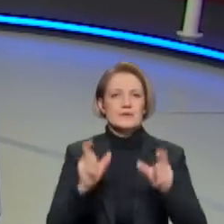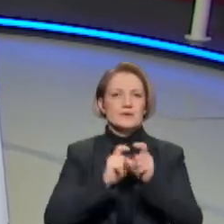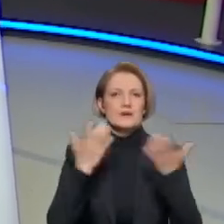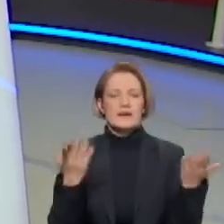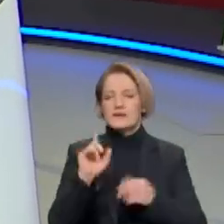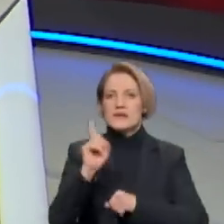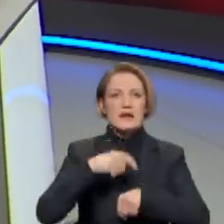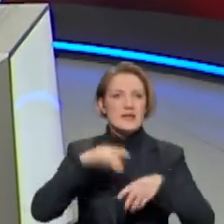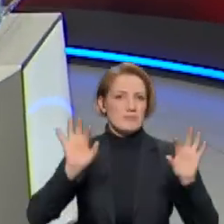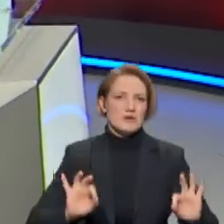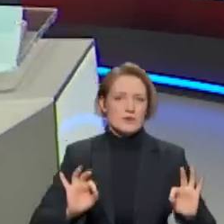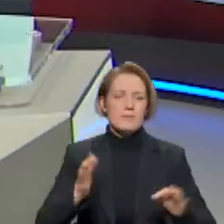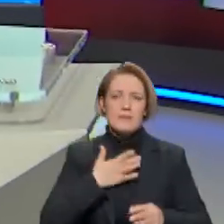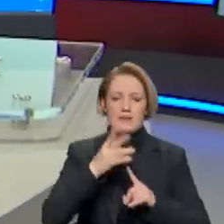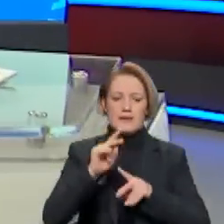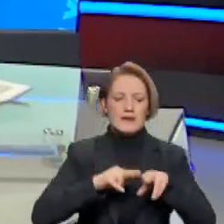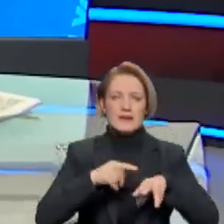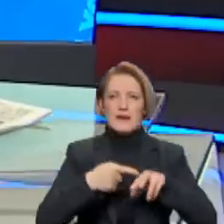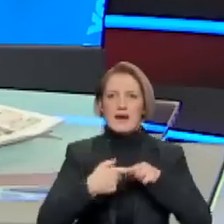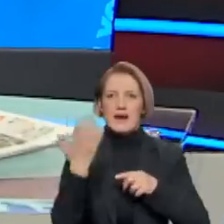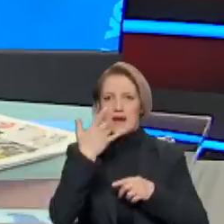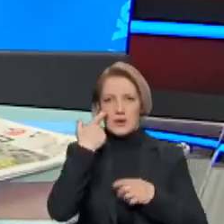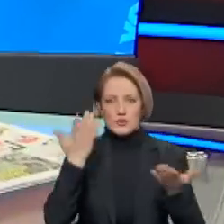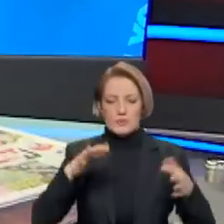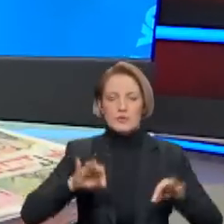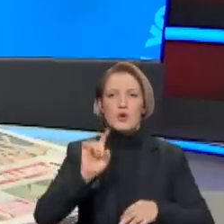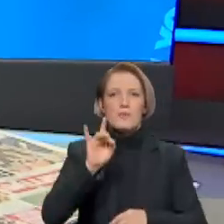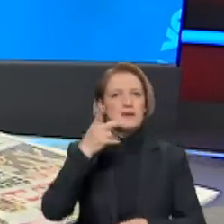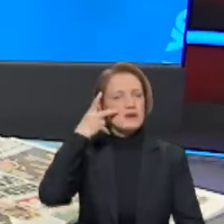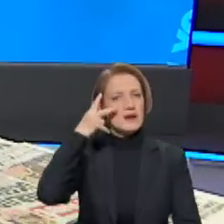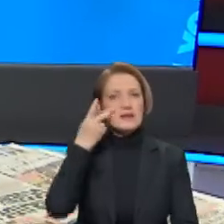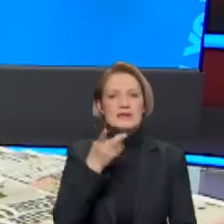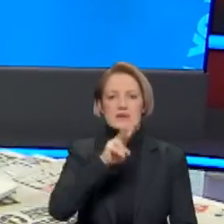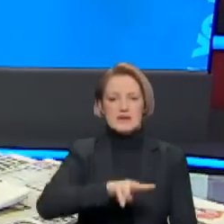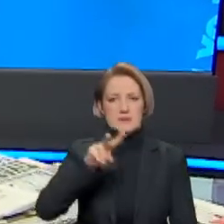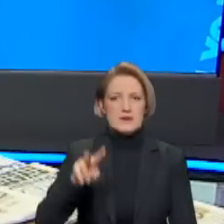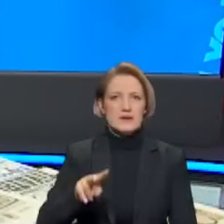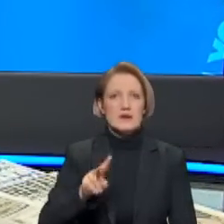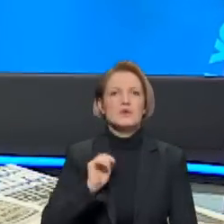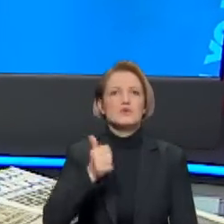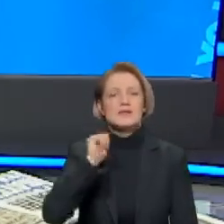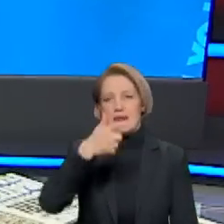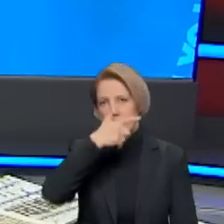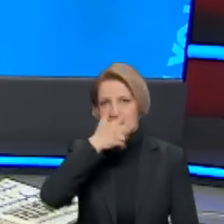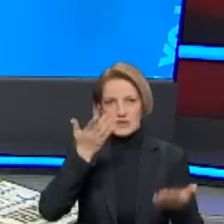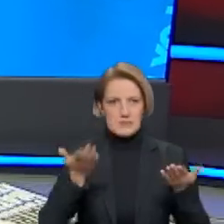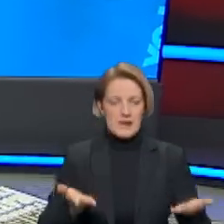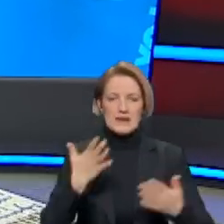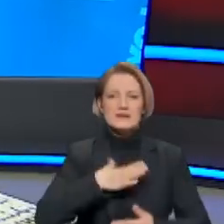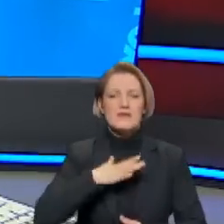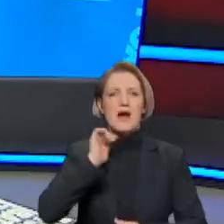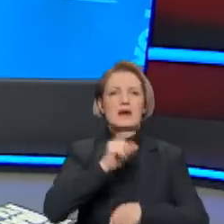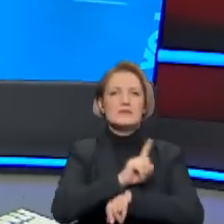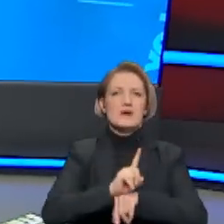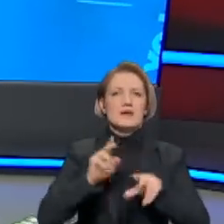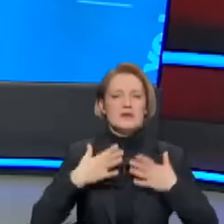Günaydın, Çalar Saat başlıyor. Ben İlker Karagöz. Bugün 15 Aralık 2022 günlerden Perşembe. Dileğimiz her